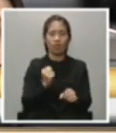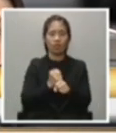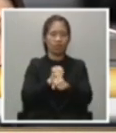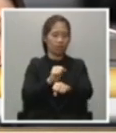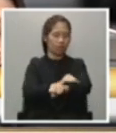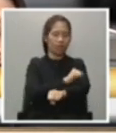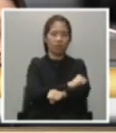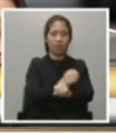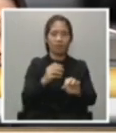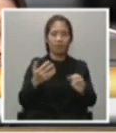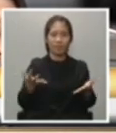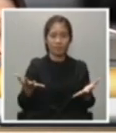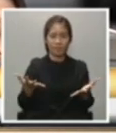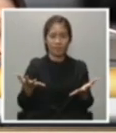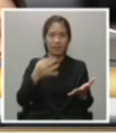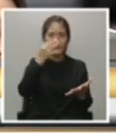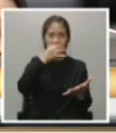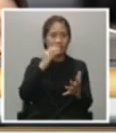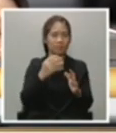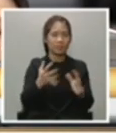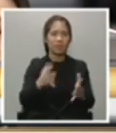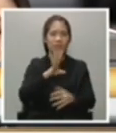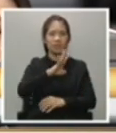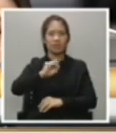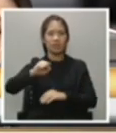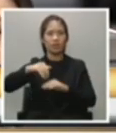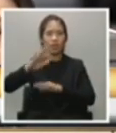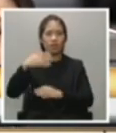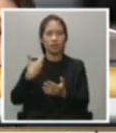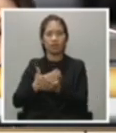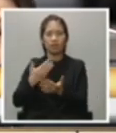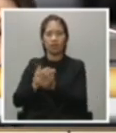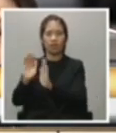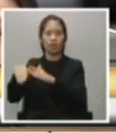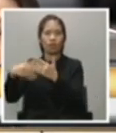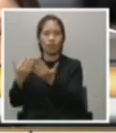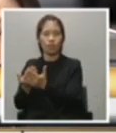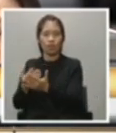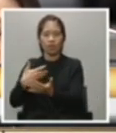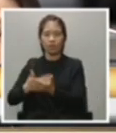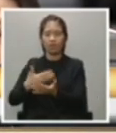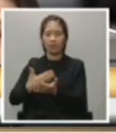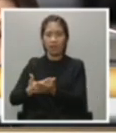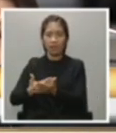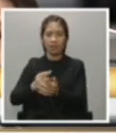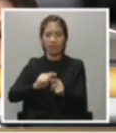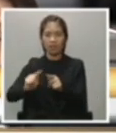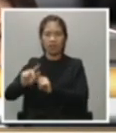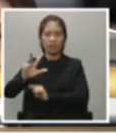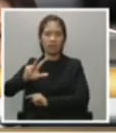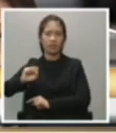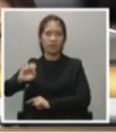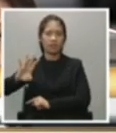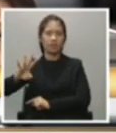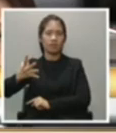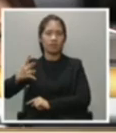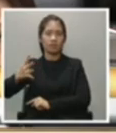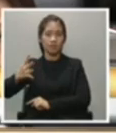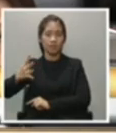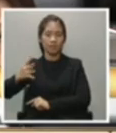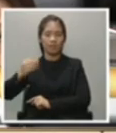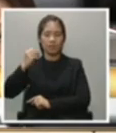ว่า 400,000 คนหนี้ครัวเรือนตกกว่า 340,000 บาทต่อ